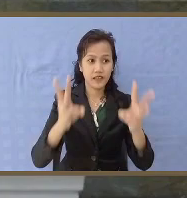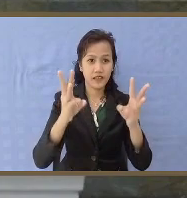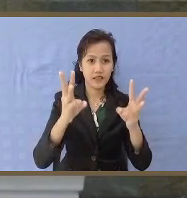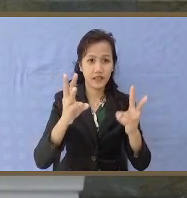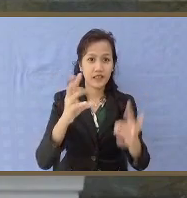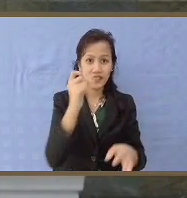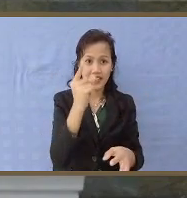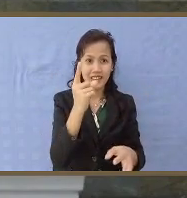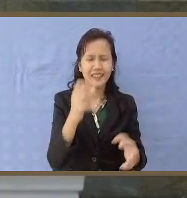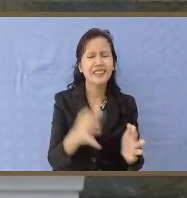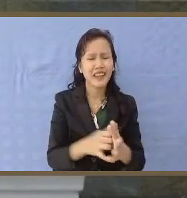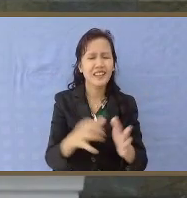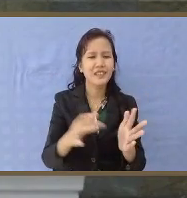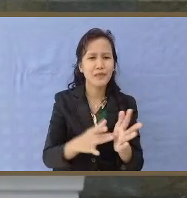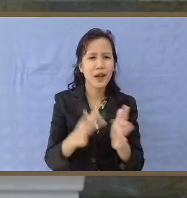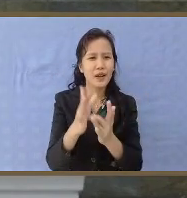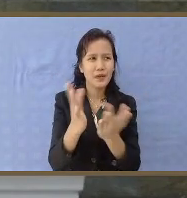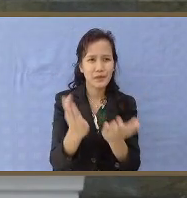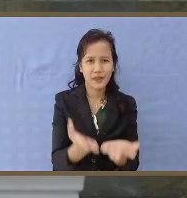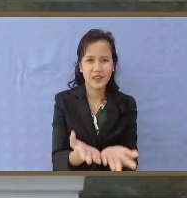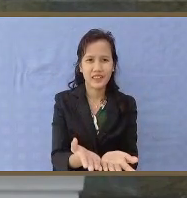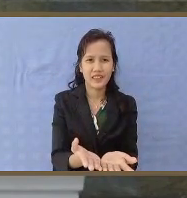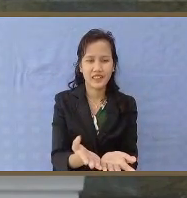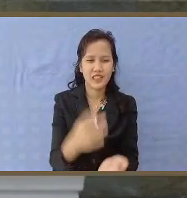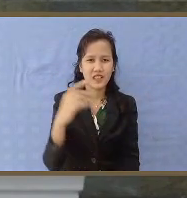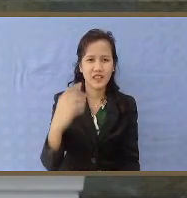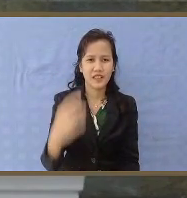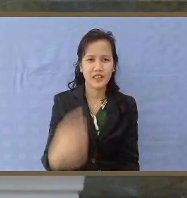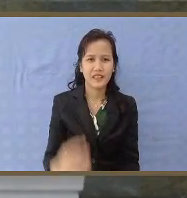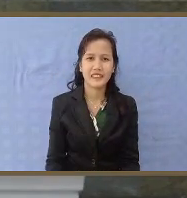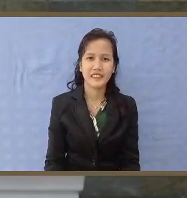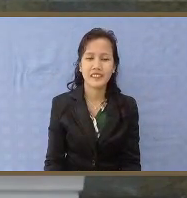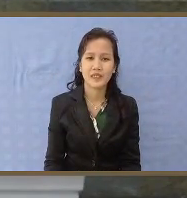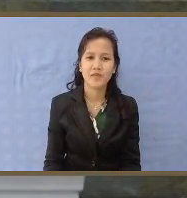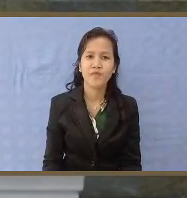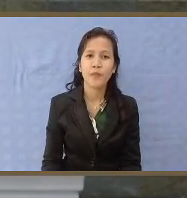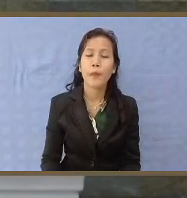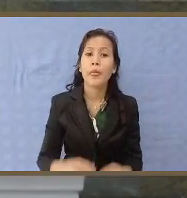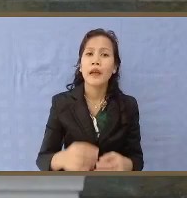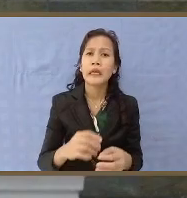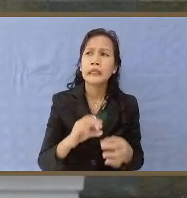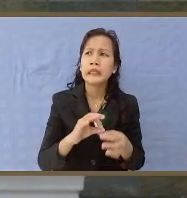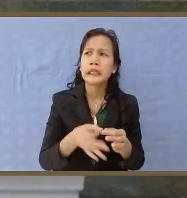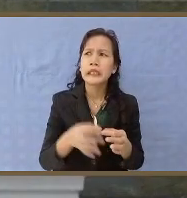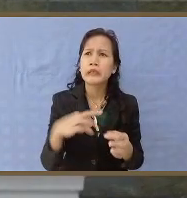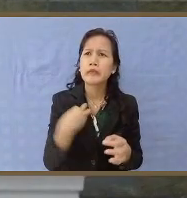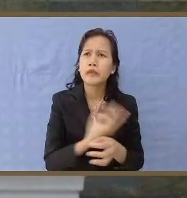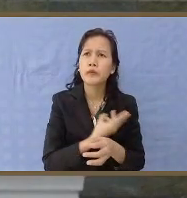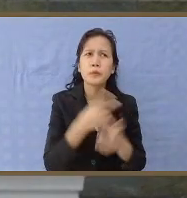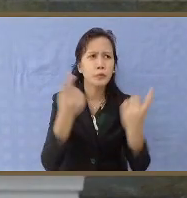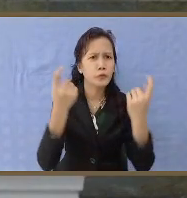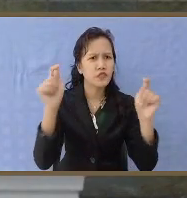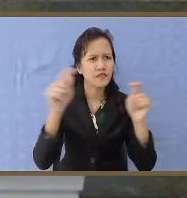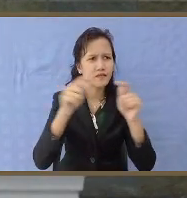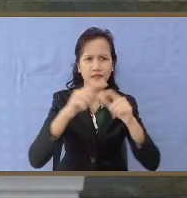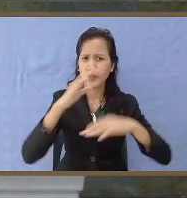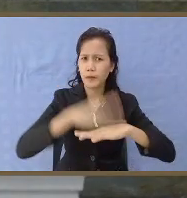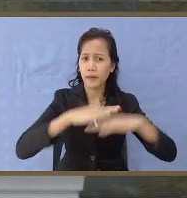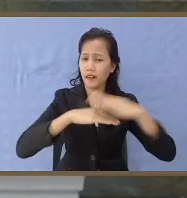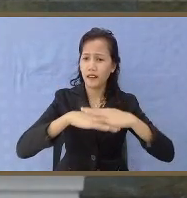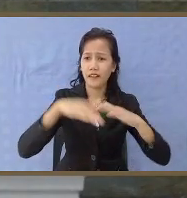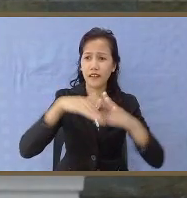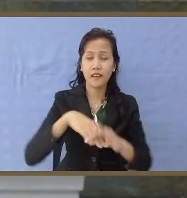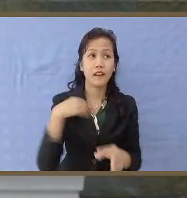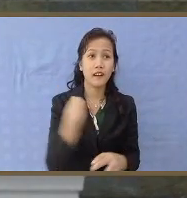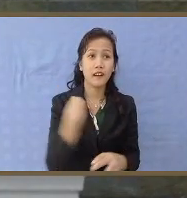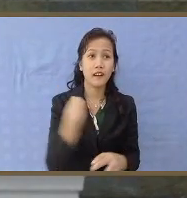Bible. Okay? That's the Bible. Except the Lord build the house, they labor in vain. Pagka sinubukan mo mag-build sa sarili mo pamamaraan, you're